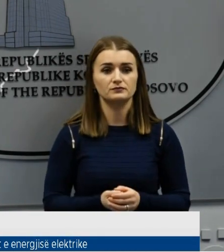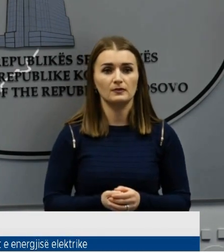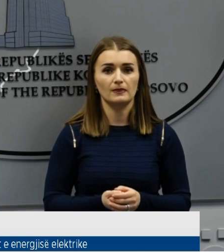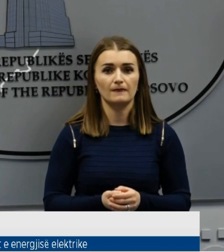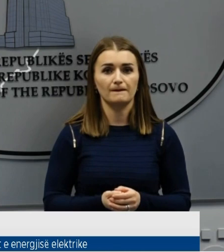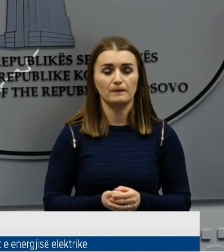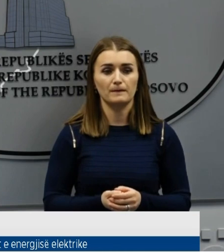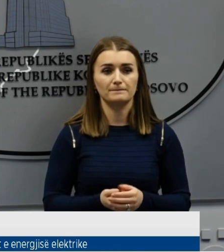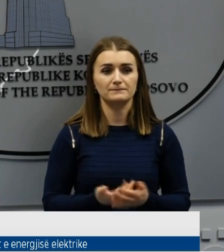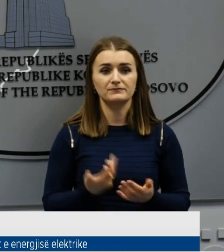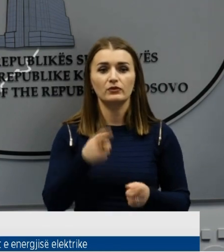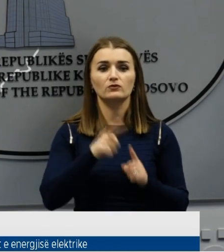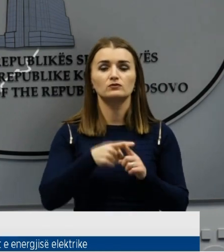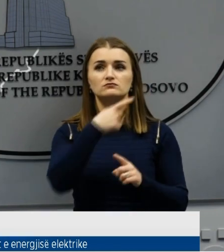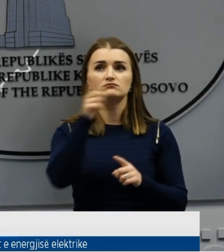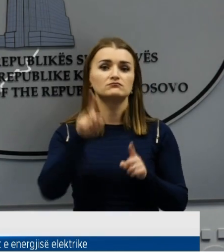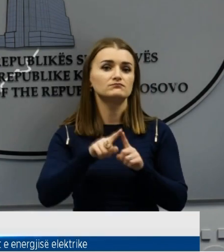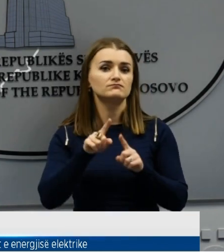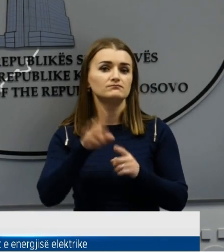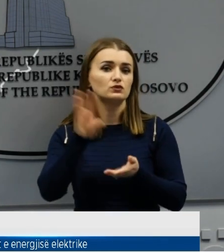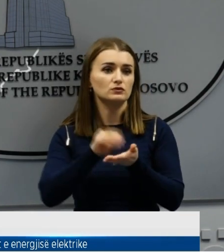planifikuar e furnizimit me energji elektrike.